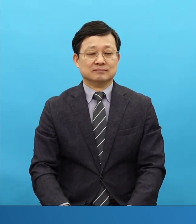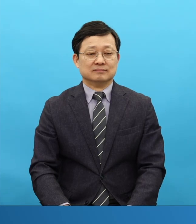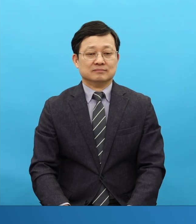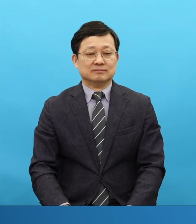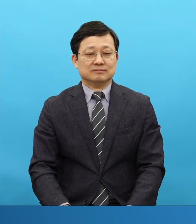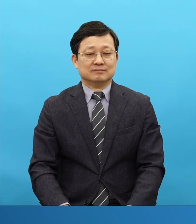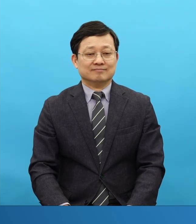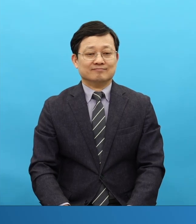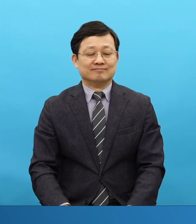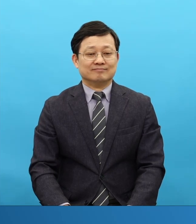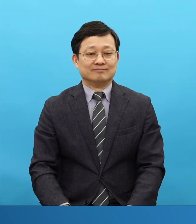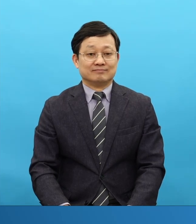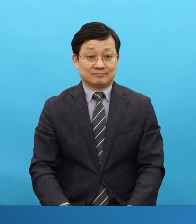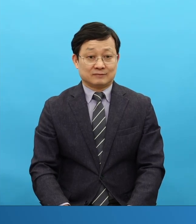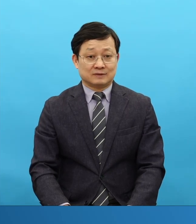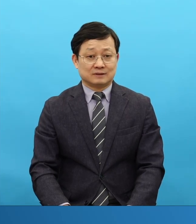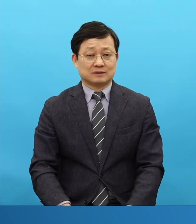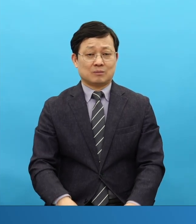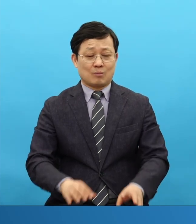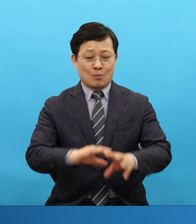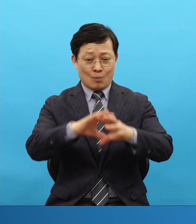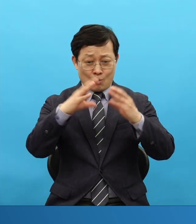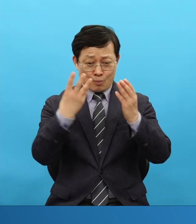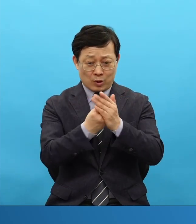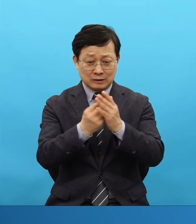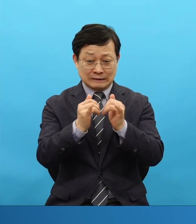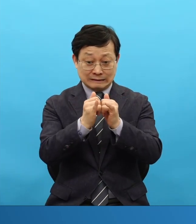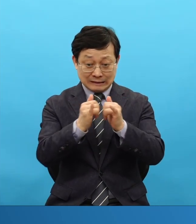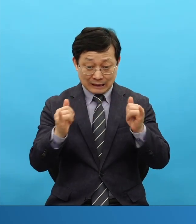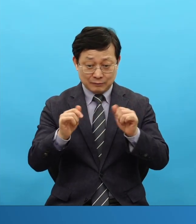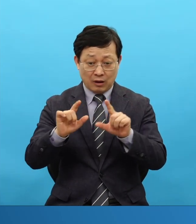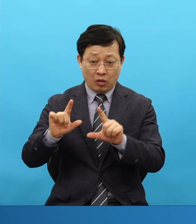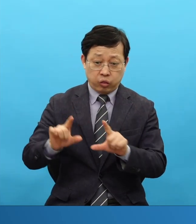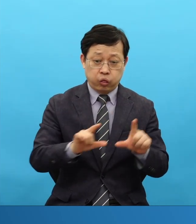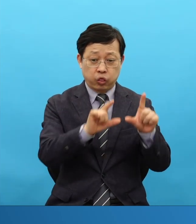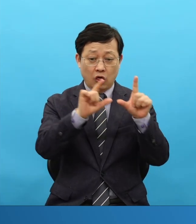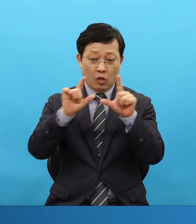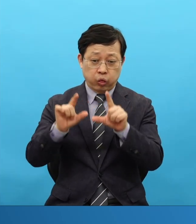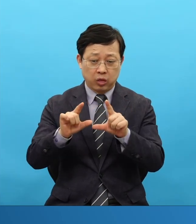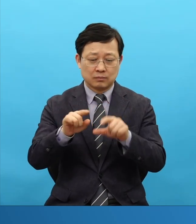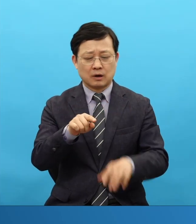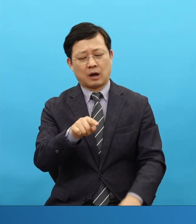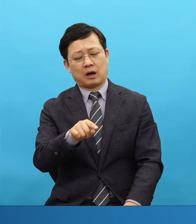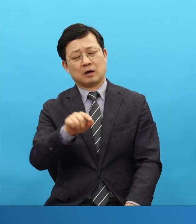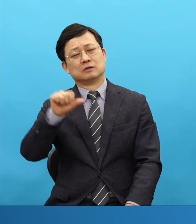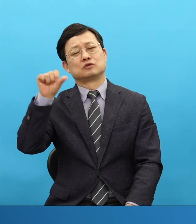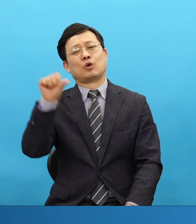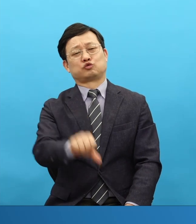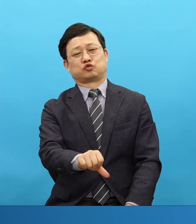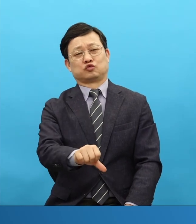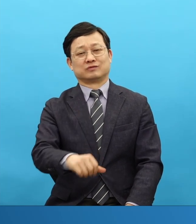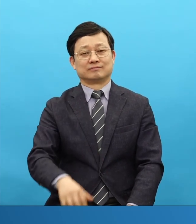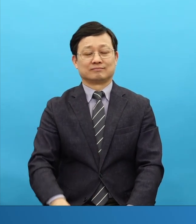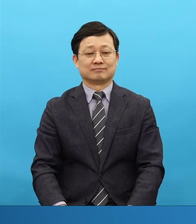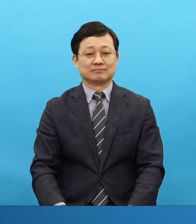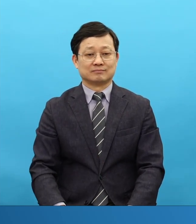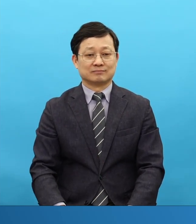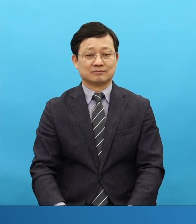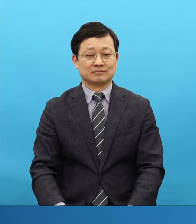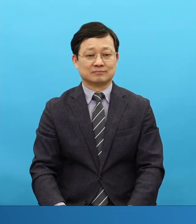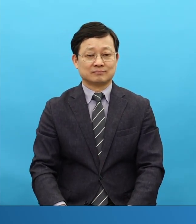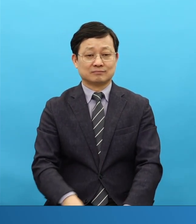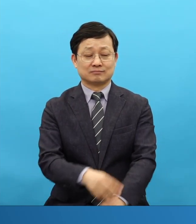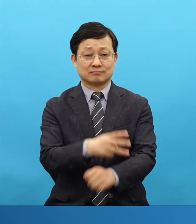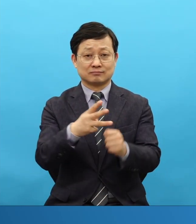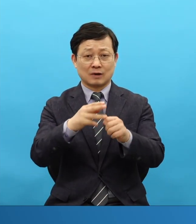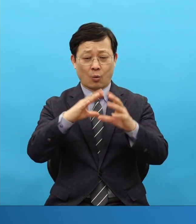사람들이 실제 사는 게 저주 가운데 있다니까요. That's why people's lives are realistically in curses. 그리고 완전히 어두움 속에 있어요. They're completely